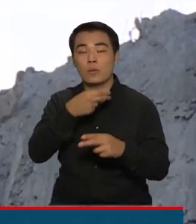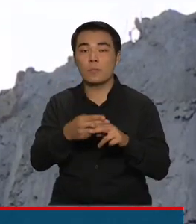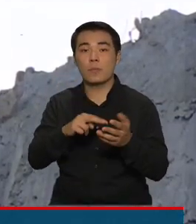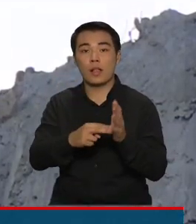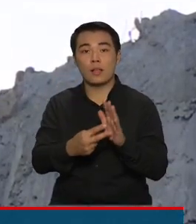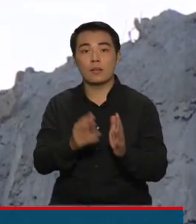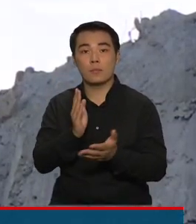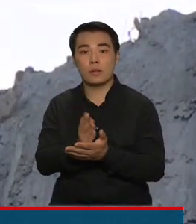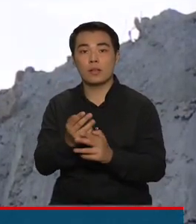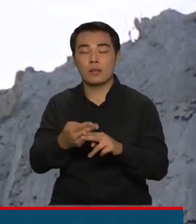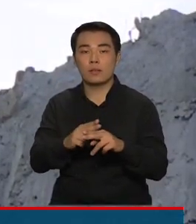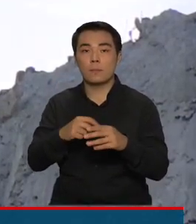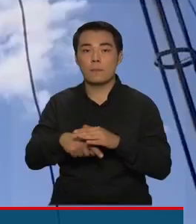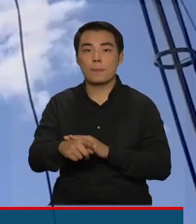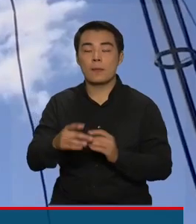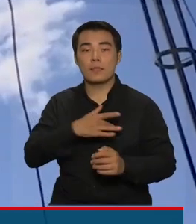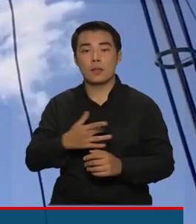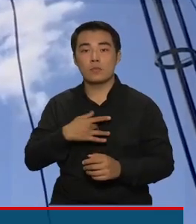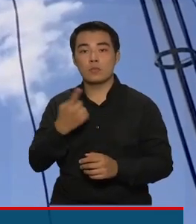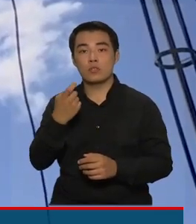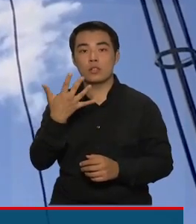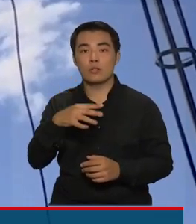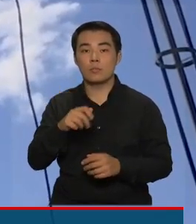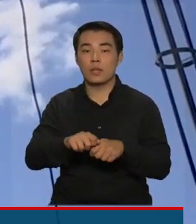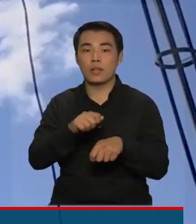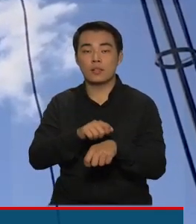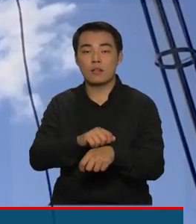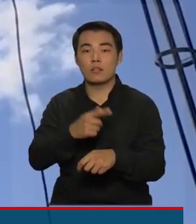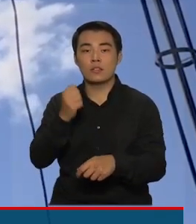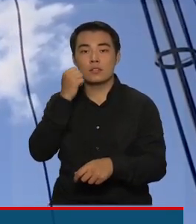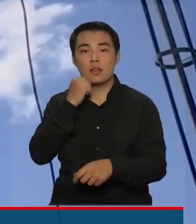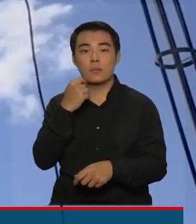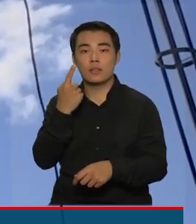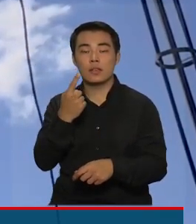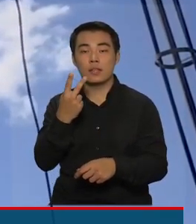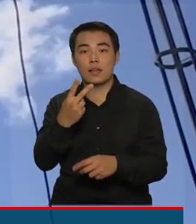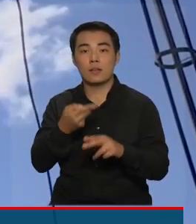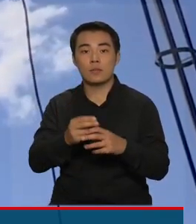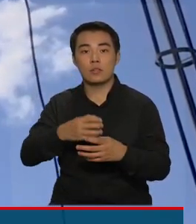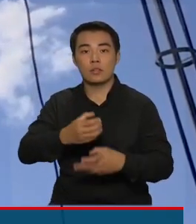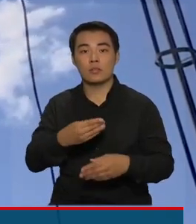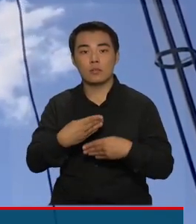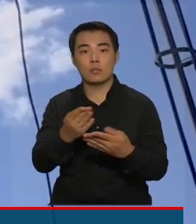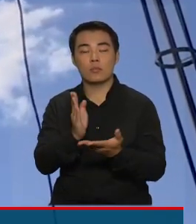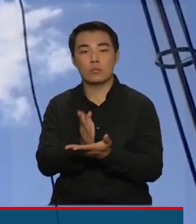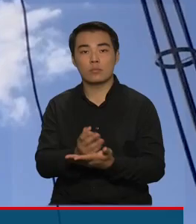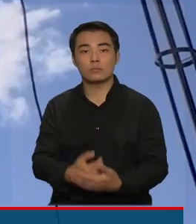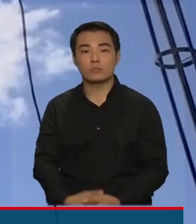отыр. Оған дейін түтін 150 метрлік ескі екі мұржалар арқылы шығады.